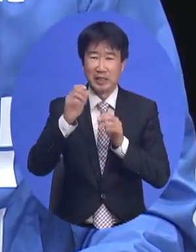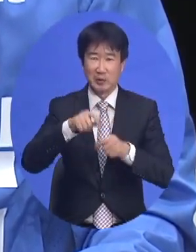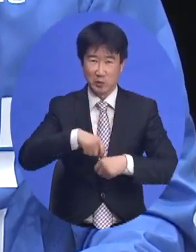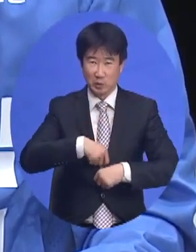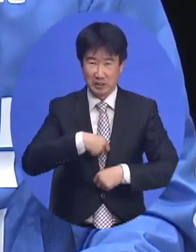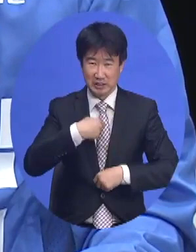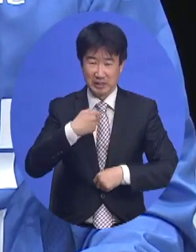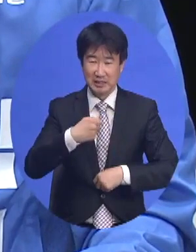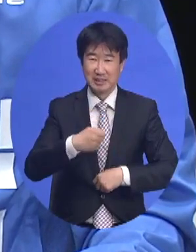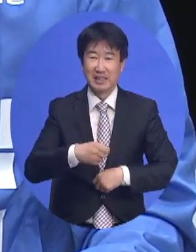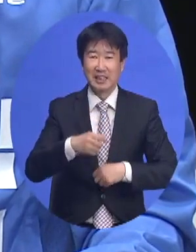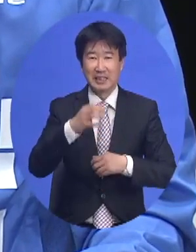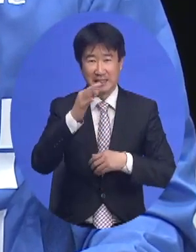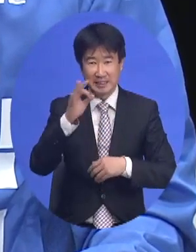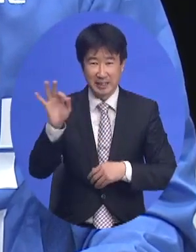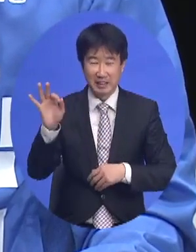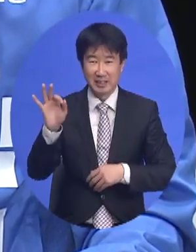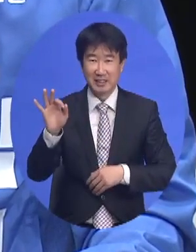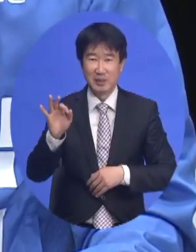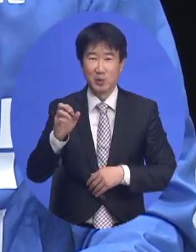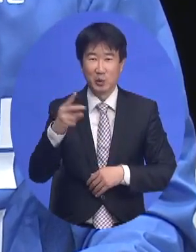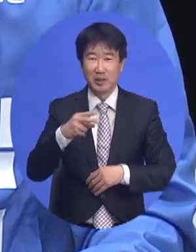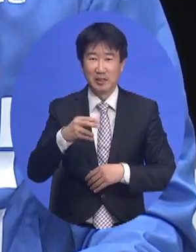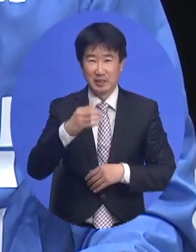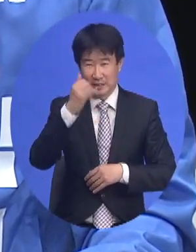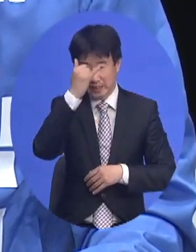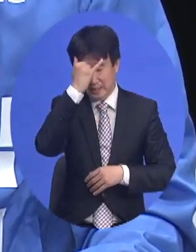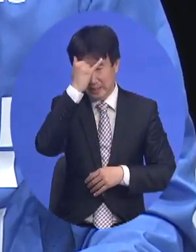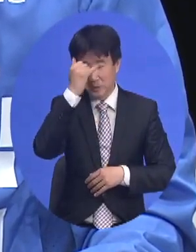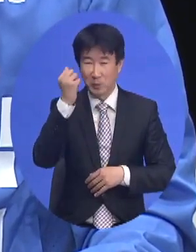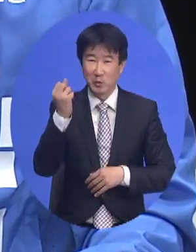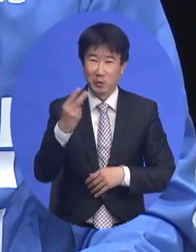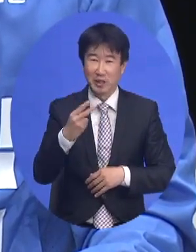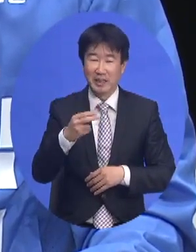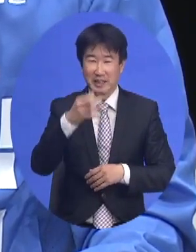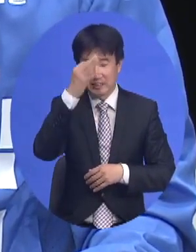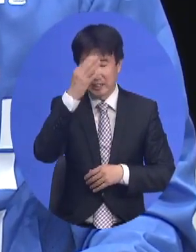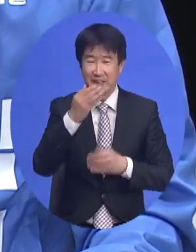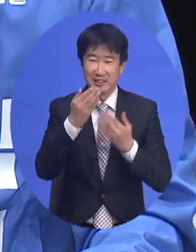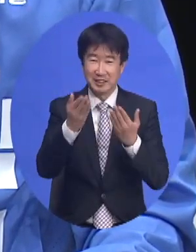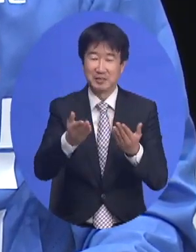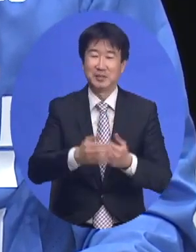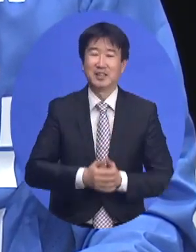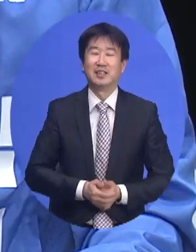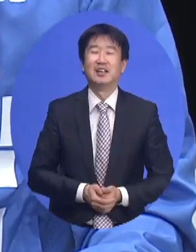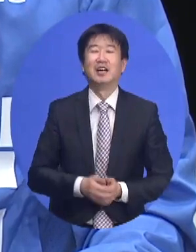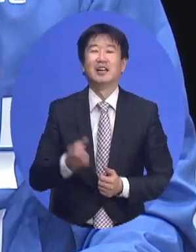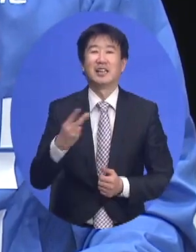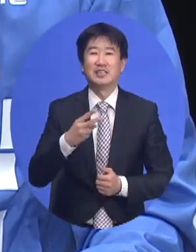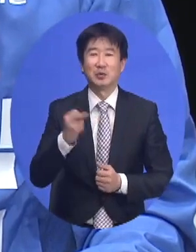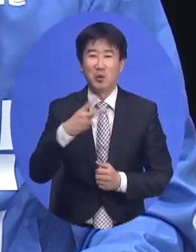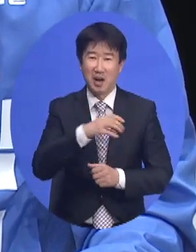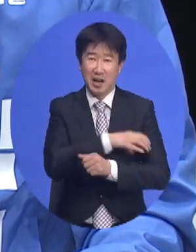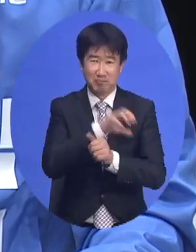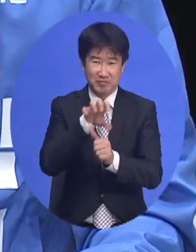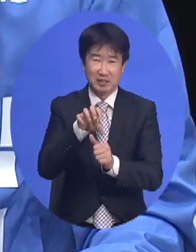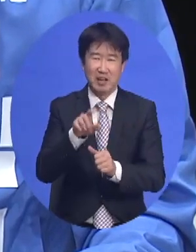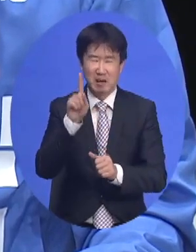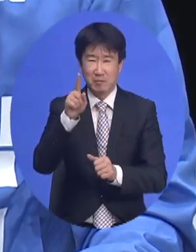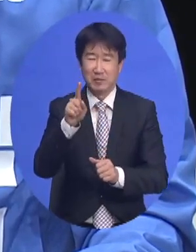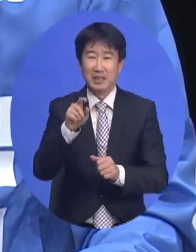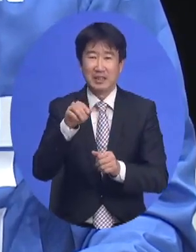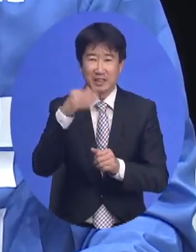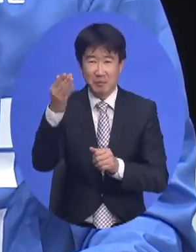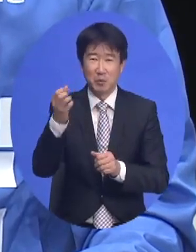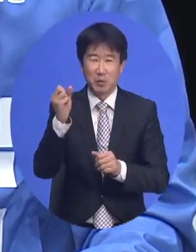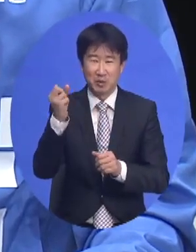솔직히 인정하고 또 정중히 오늘도 사과를 드리겠습니다. 다시는 그런 일이 없을 것입니다.